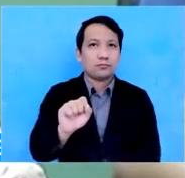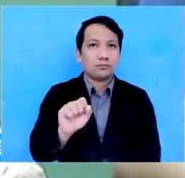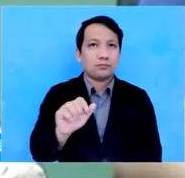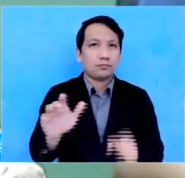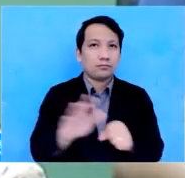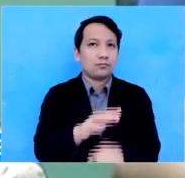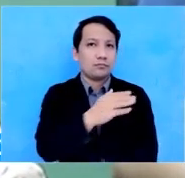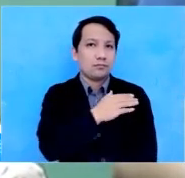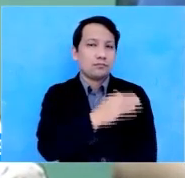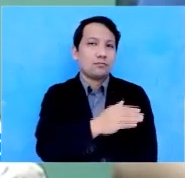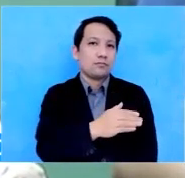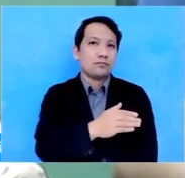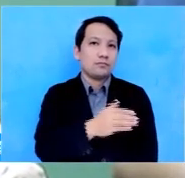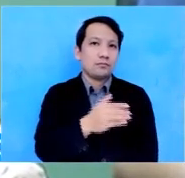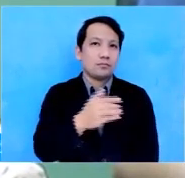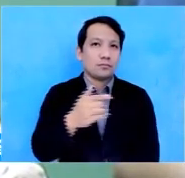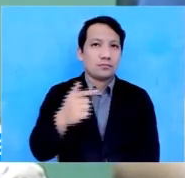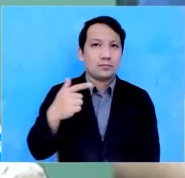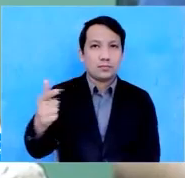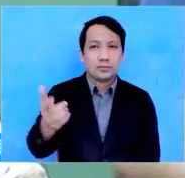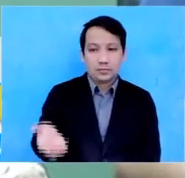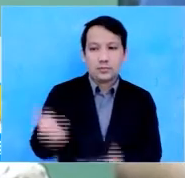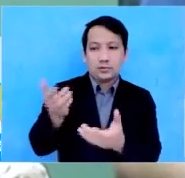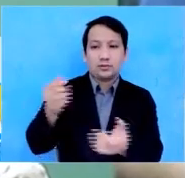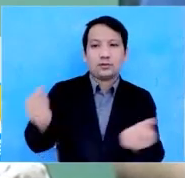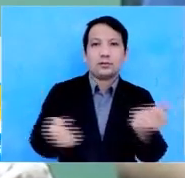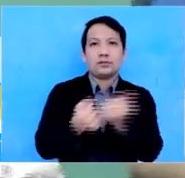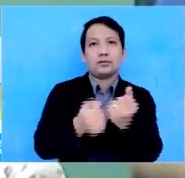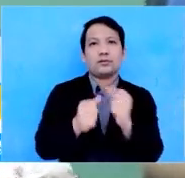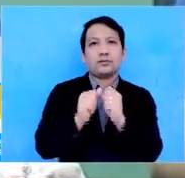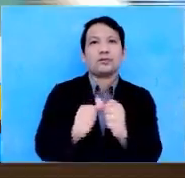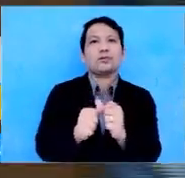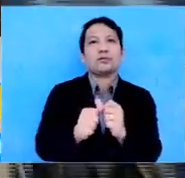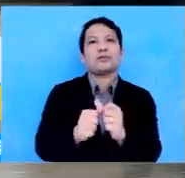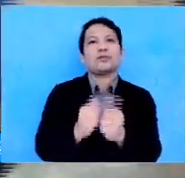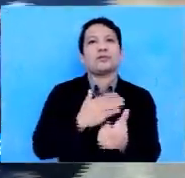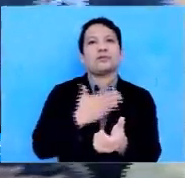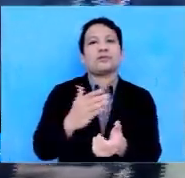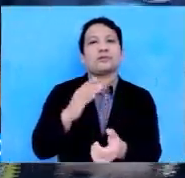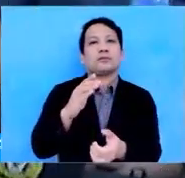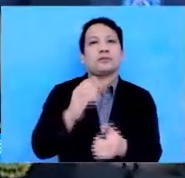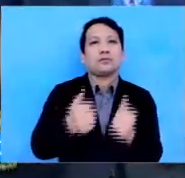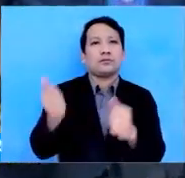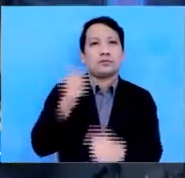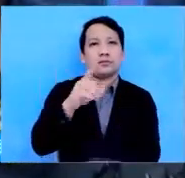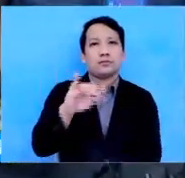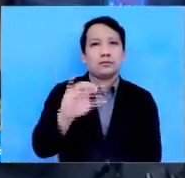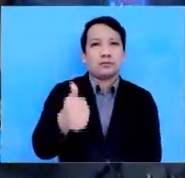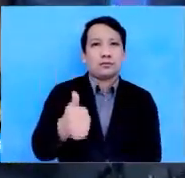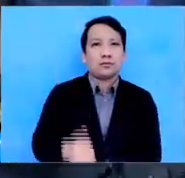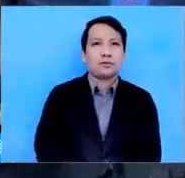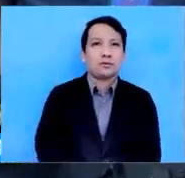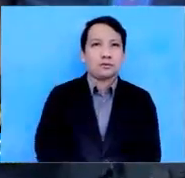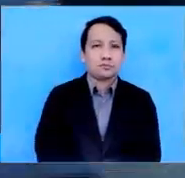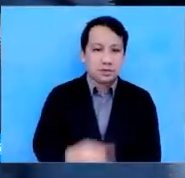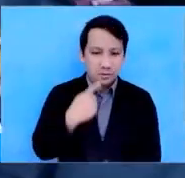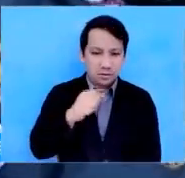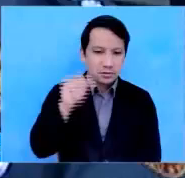NCRPO at mga general, kayo ba'y sumusuporta sa mga klamor ng ating SILG at ating GPNP? Yes,